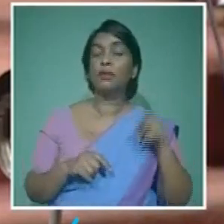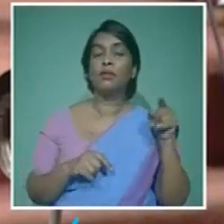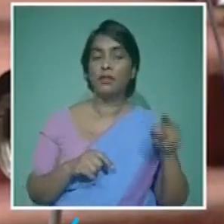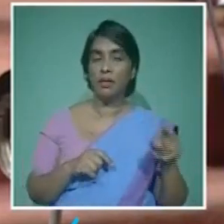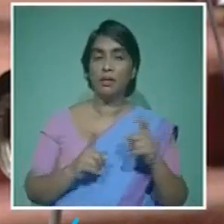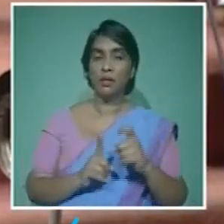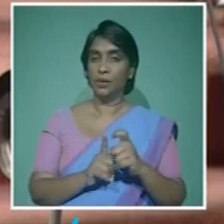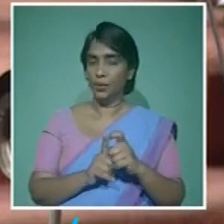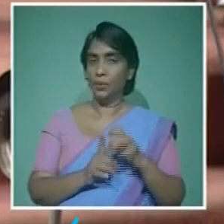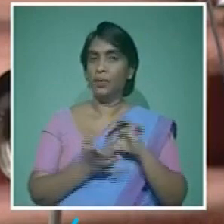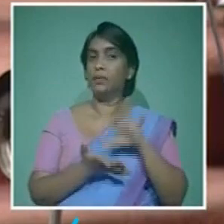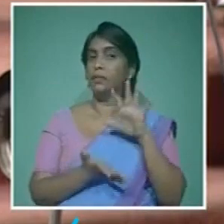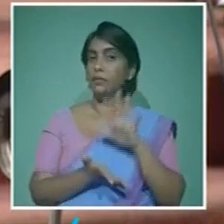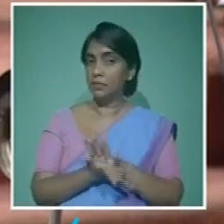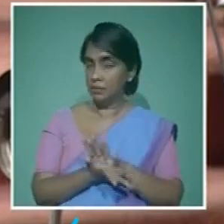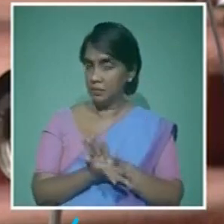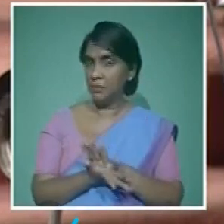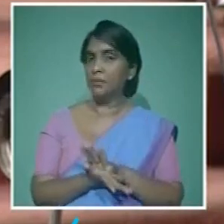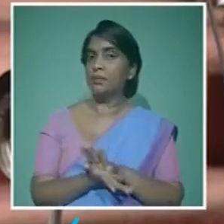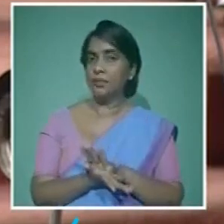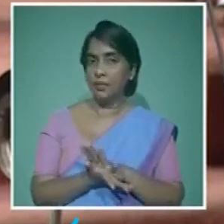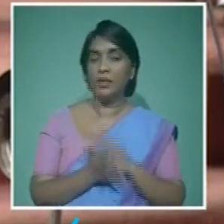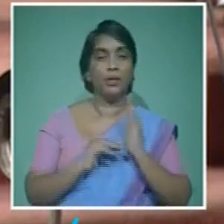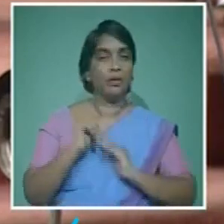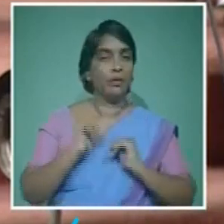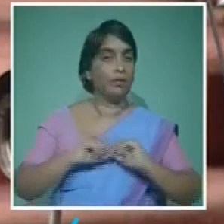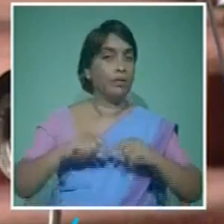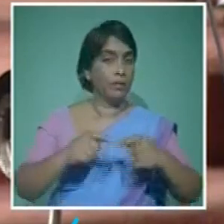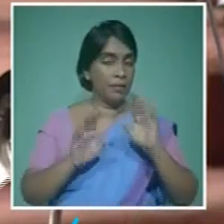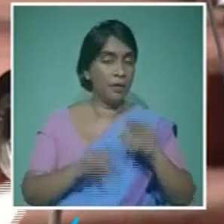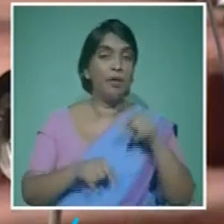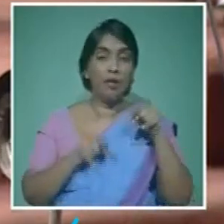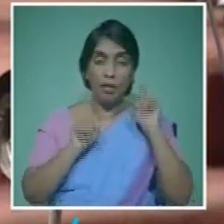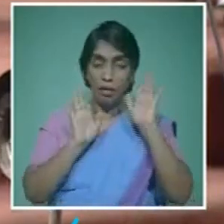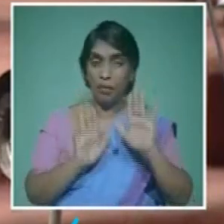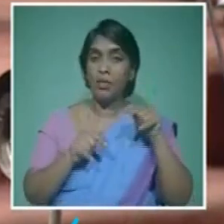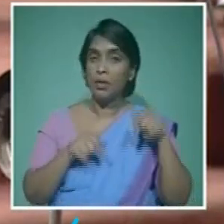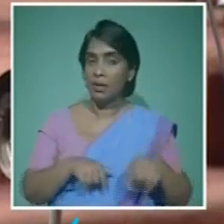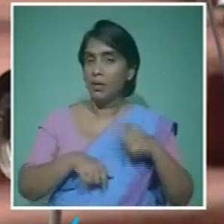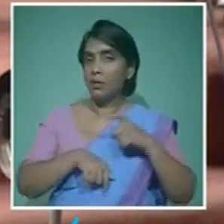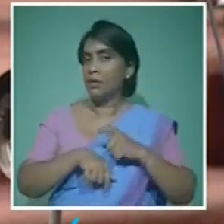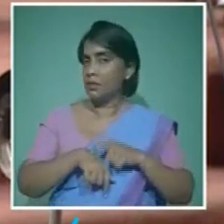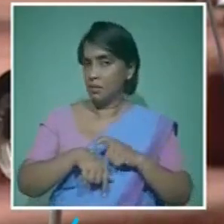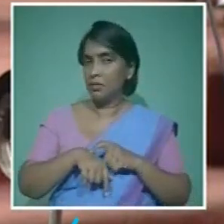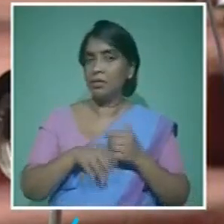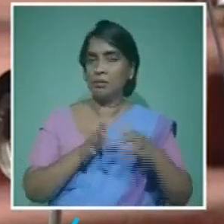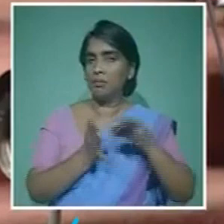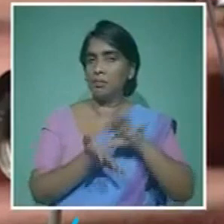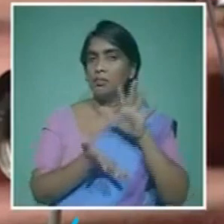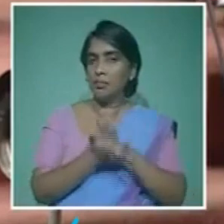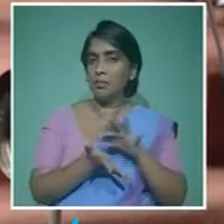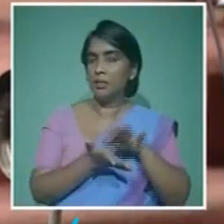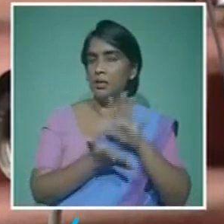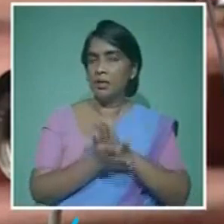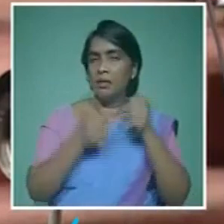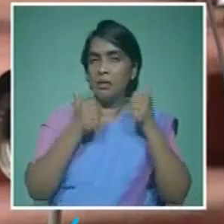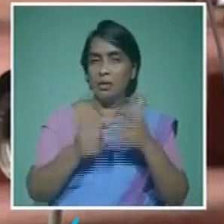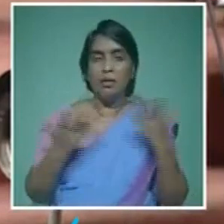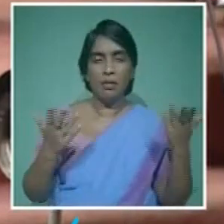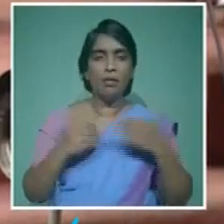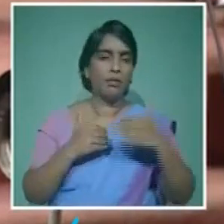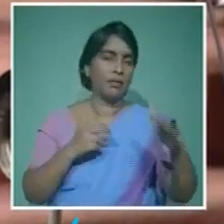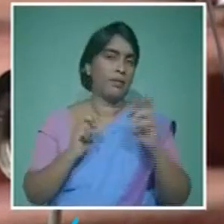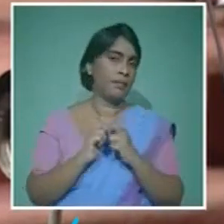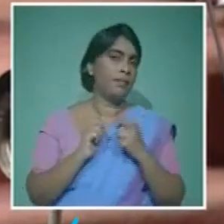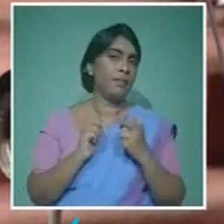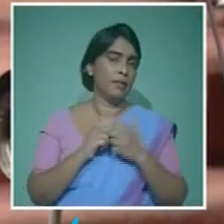எதையும் சிலவற்றை எடுக்காமல் விட்ட காரணத்தினால்தான் இந்த நாடு இப்படி போயிருக்கின்றது. ஜனாதிபதி அவர்கள் கூறிய கூற்று